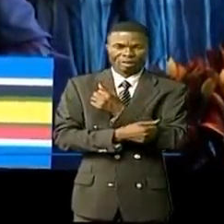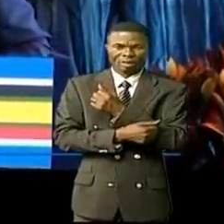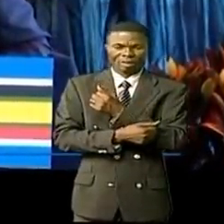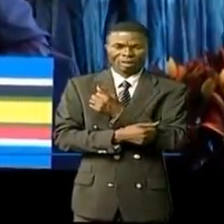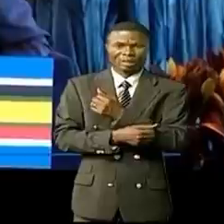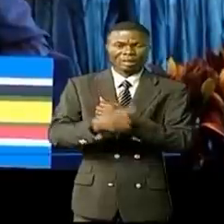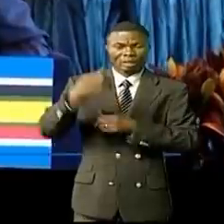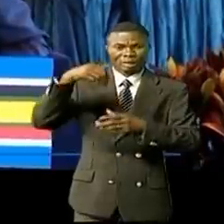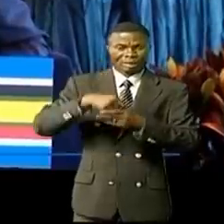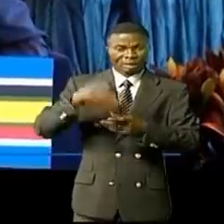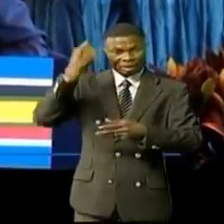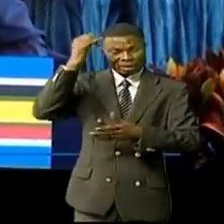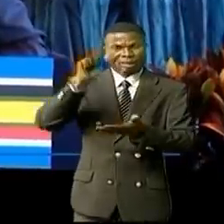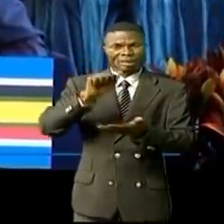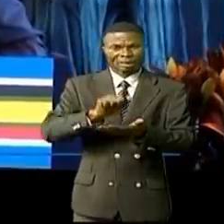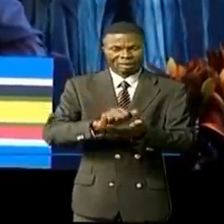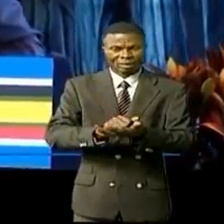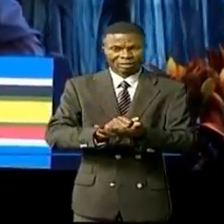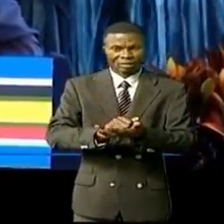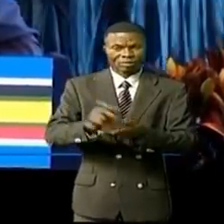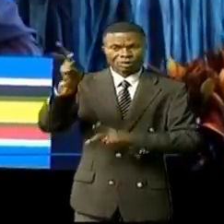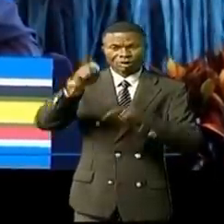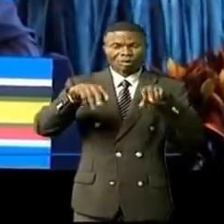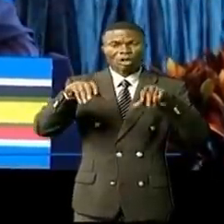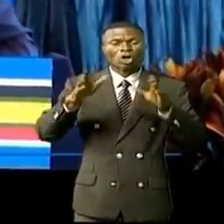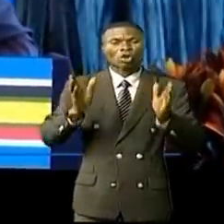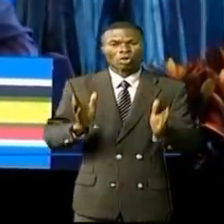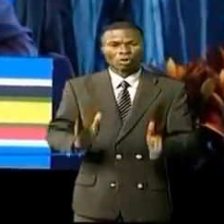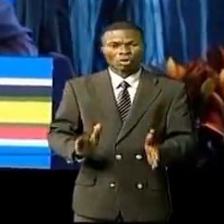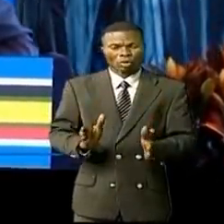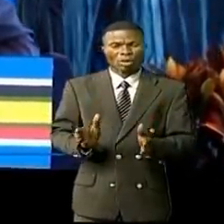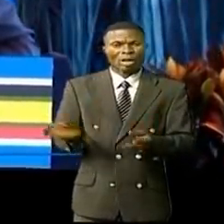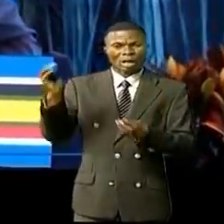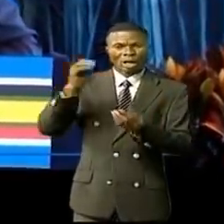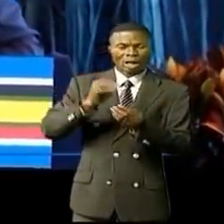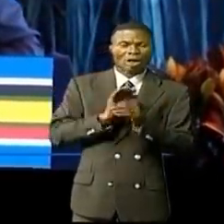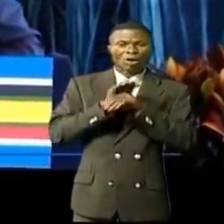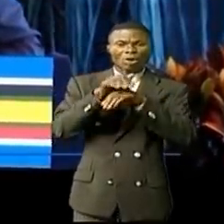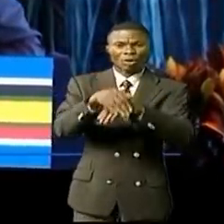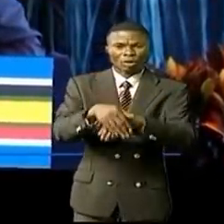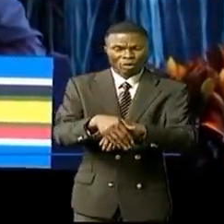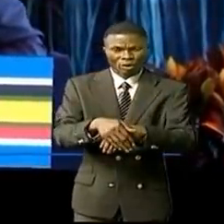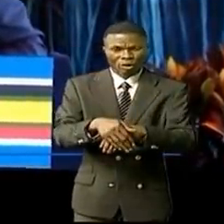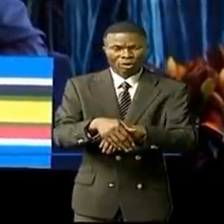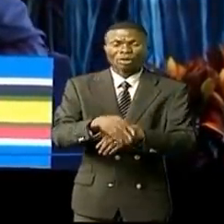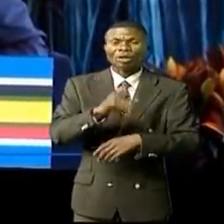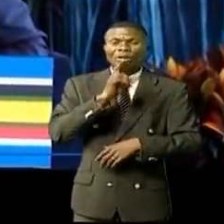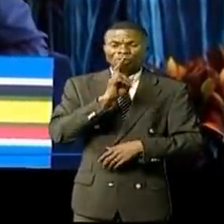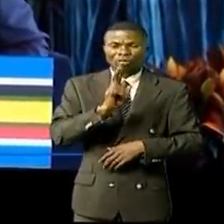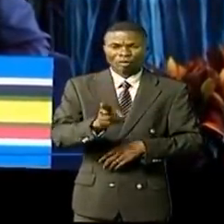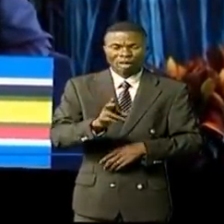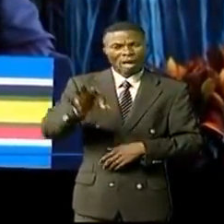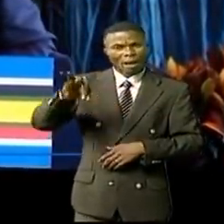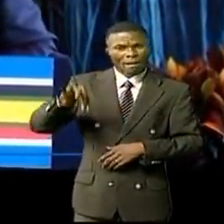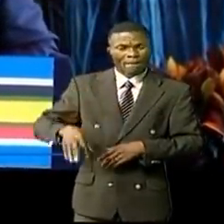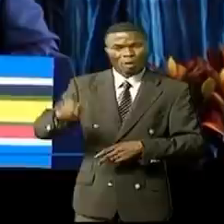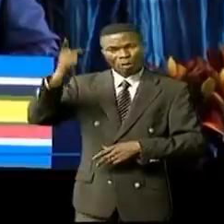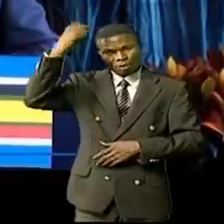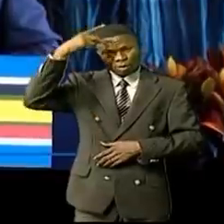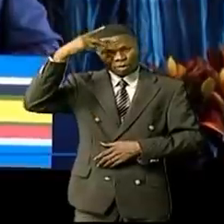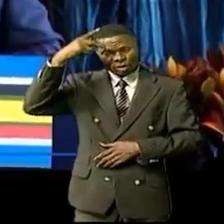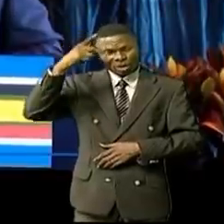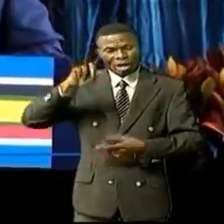Dans cet ordre d'idées, le peuple congolais renouvelle son engagement légendaire en faveur d'une politique de